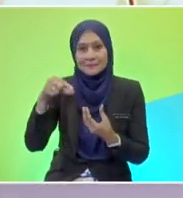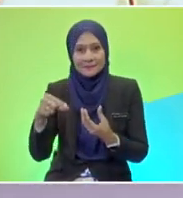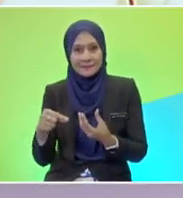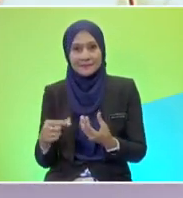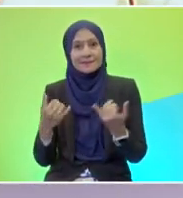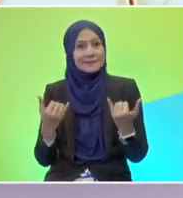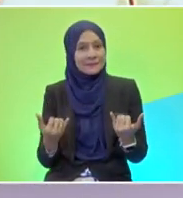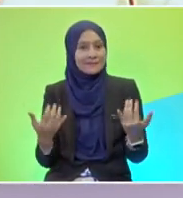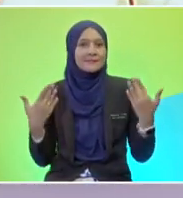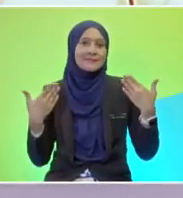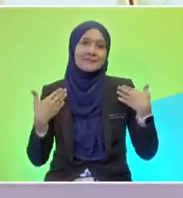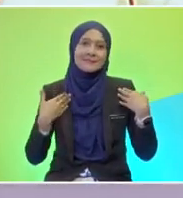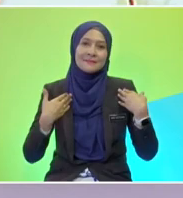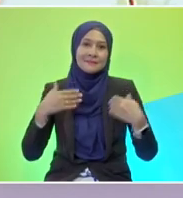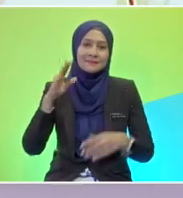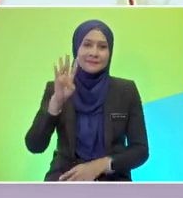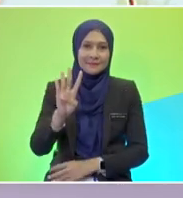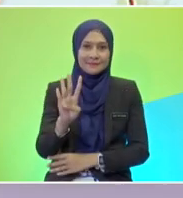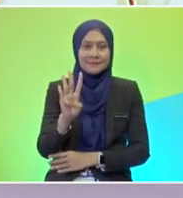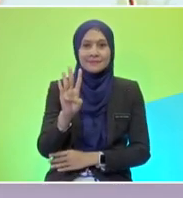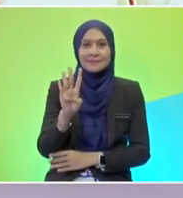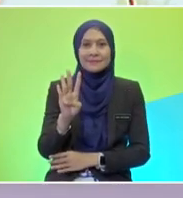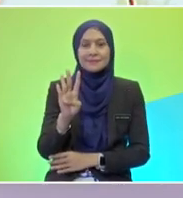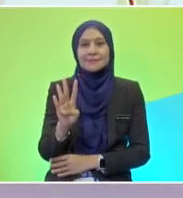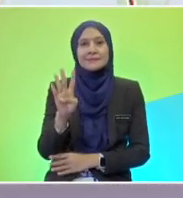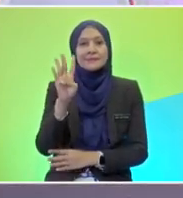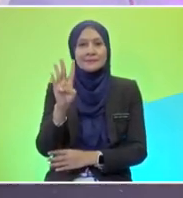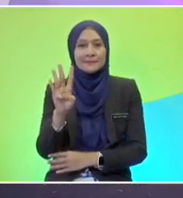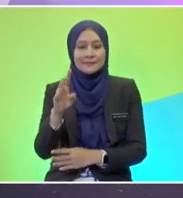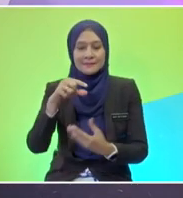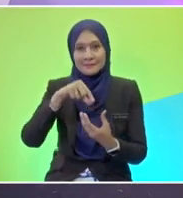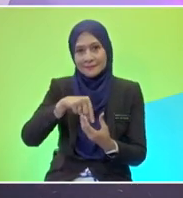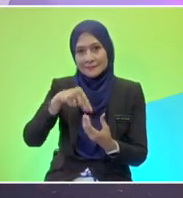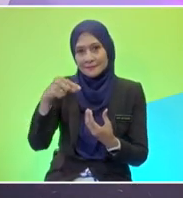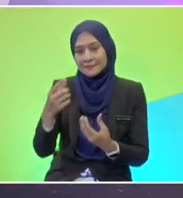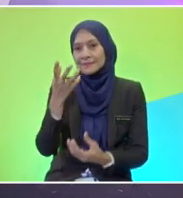1 biji, tinggallah 4.